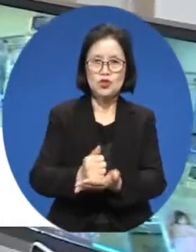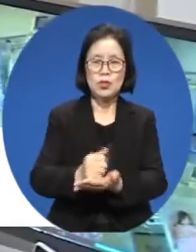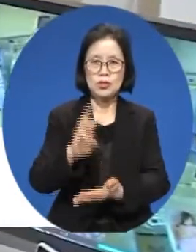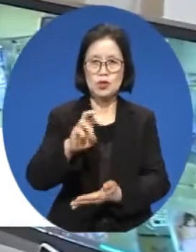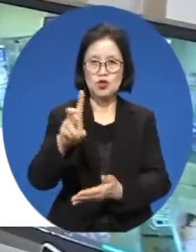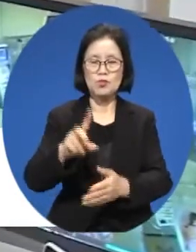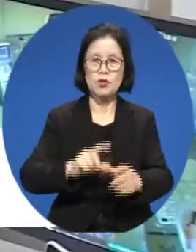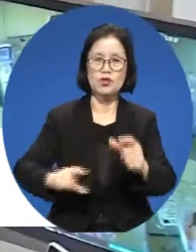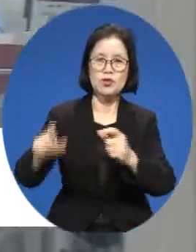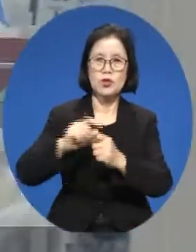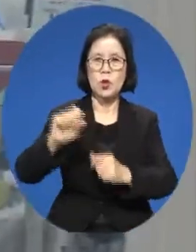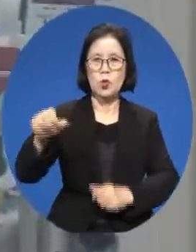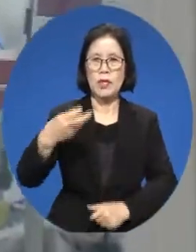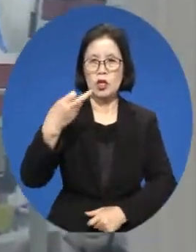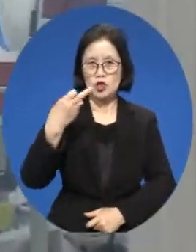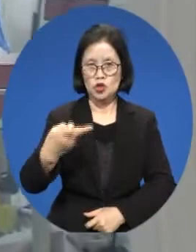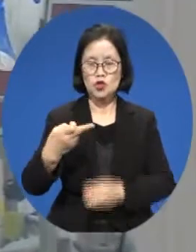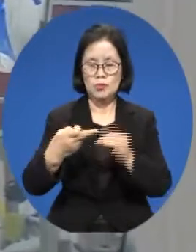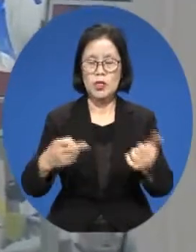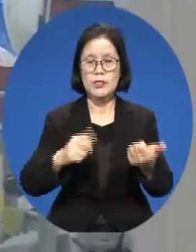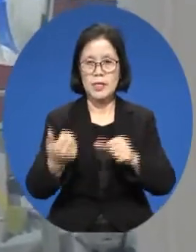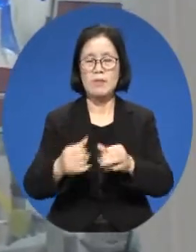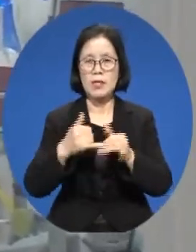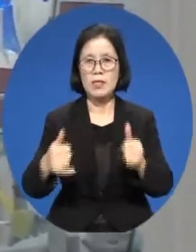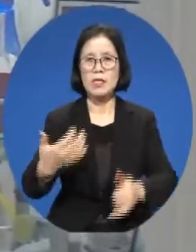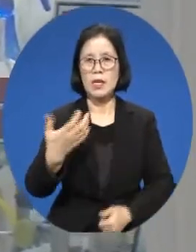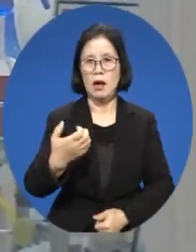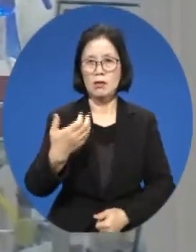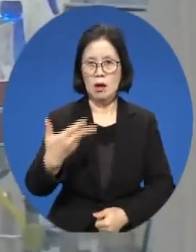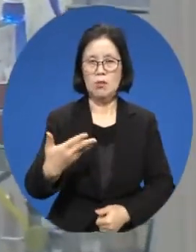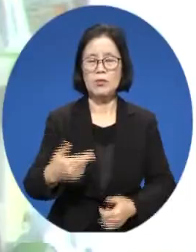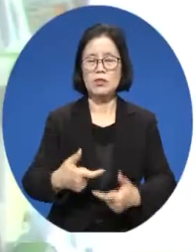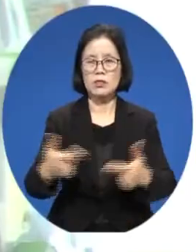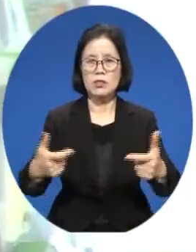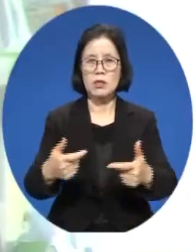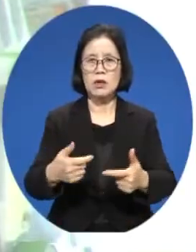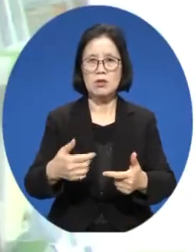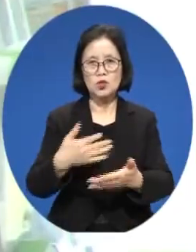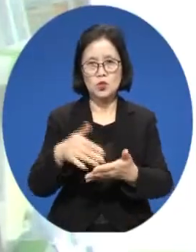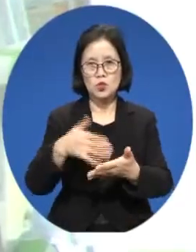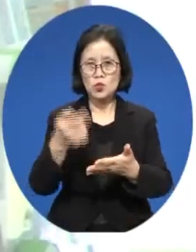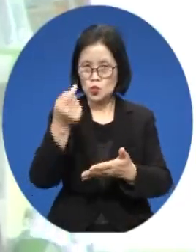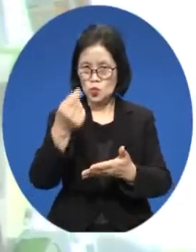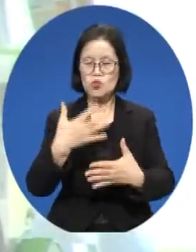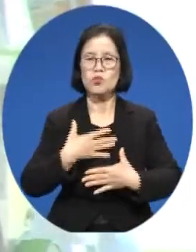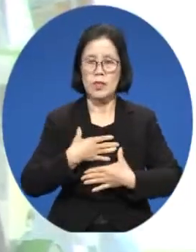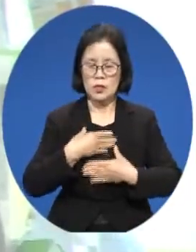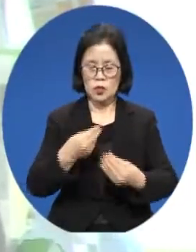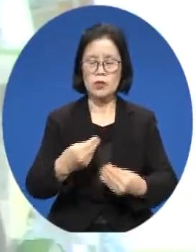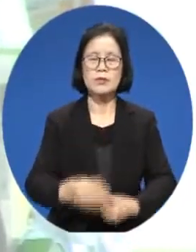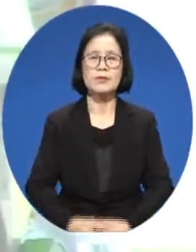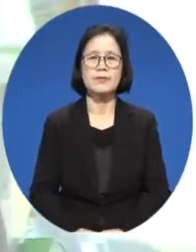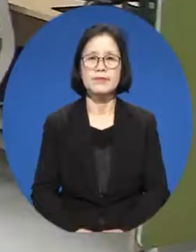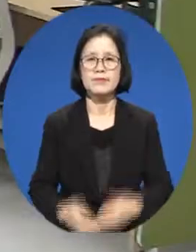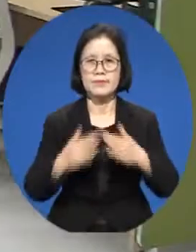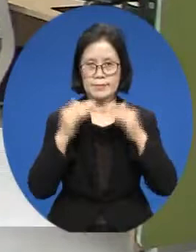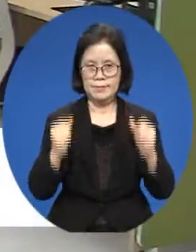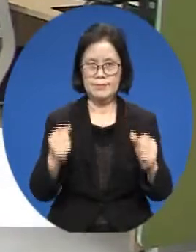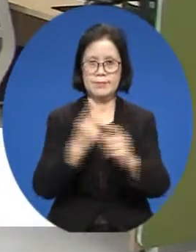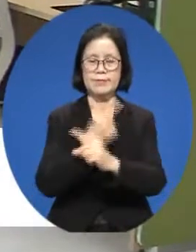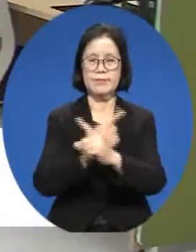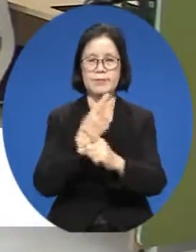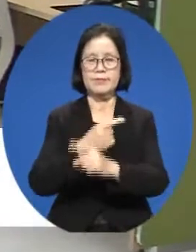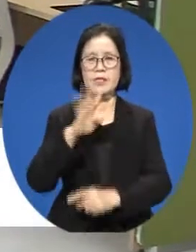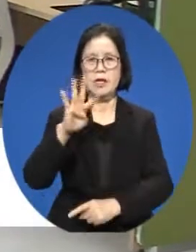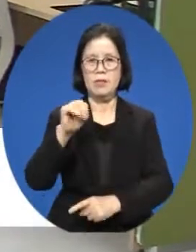늘어 512명, 사망자는 99명이 증가해 비교적 안정세를 보였습니다. 재택치료 환자는 4만